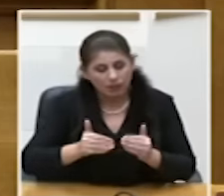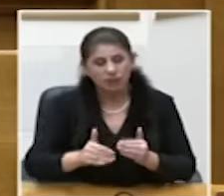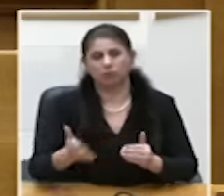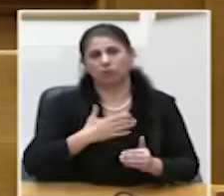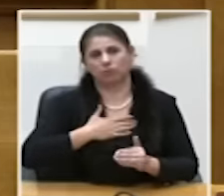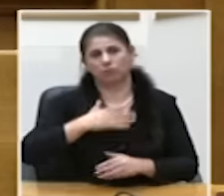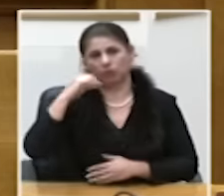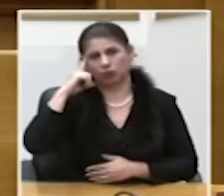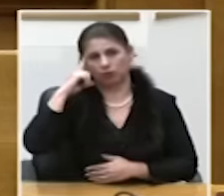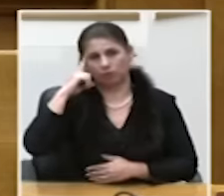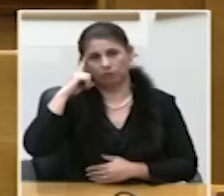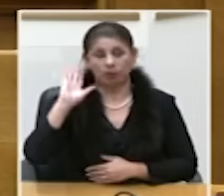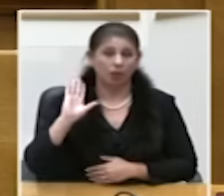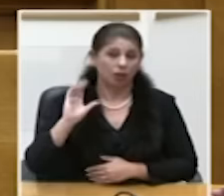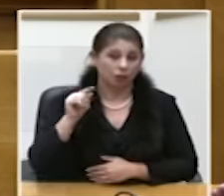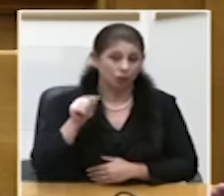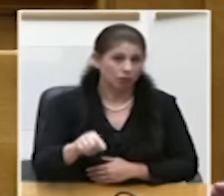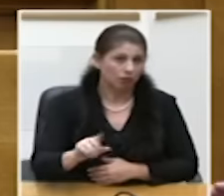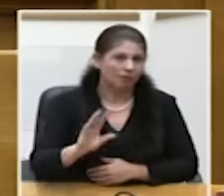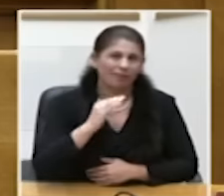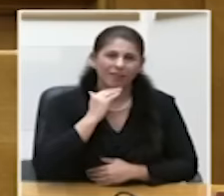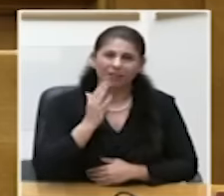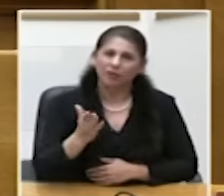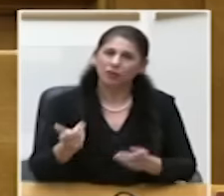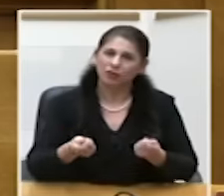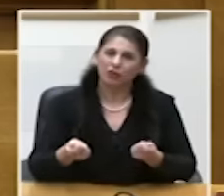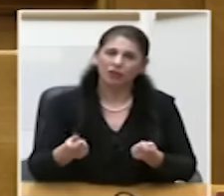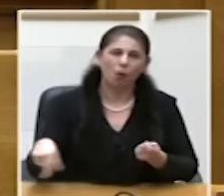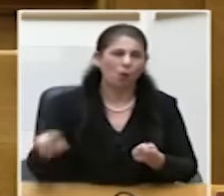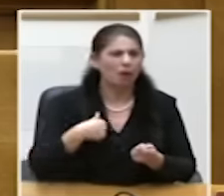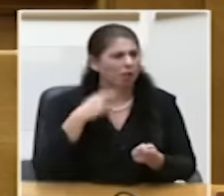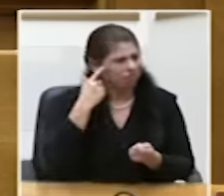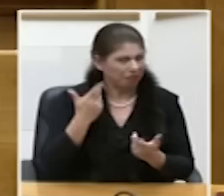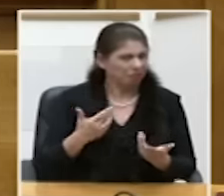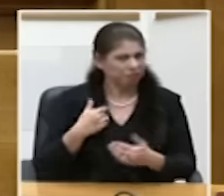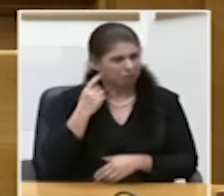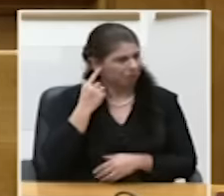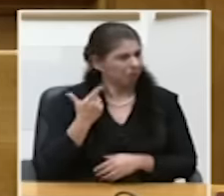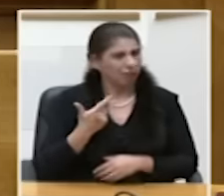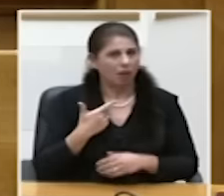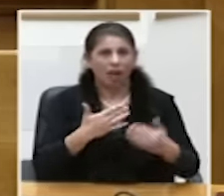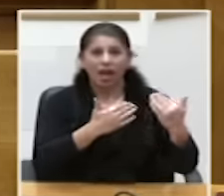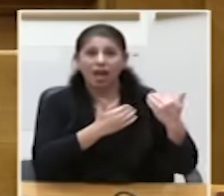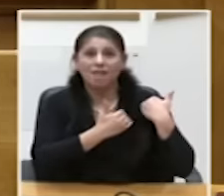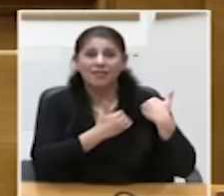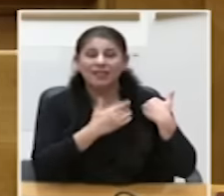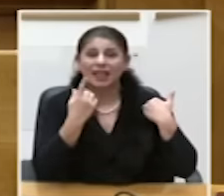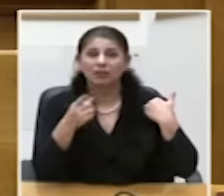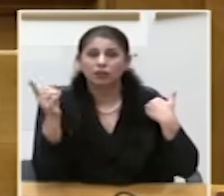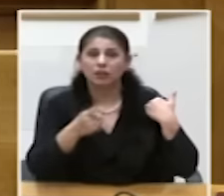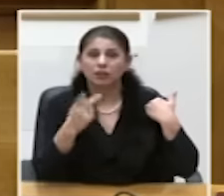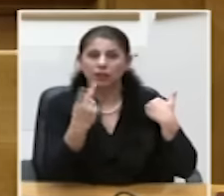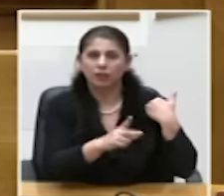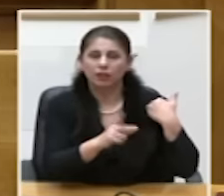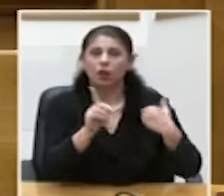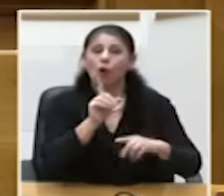όμως δεν θα μπορείτε όλοι σας να κάνετε τους ανήξερους. Η ευθύνη θα είναι όλη δική σας και όλων